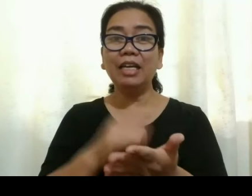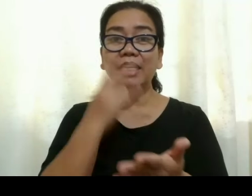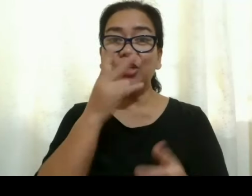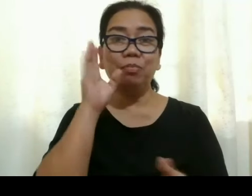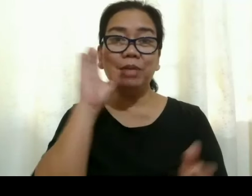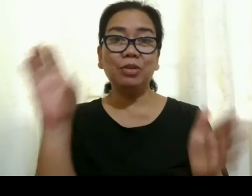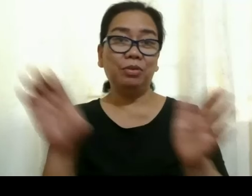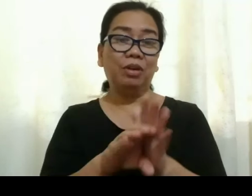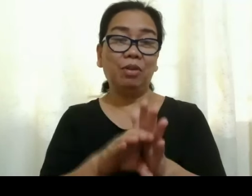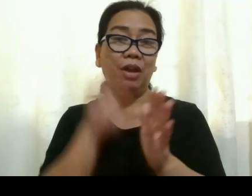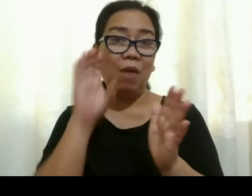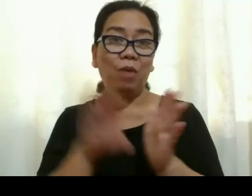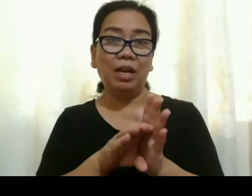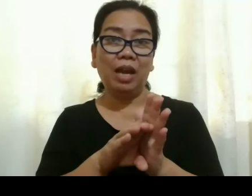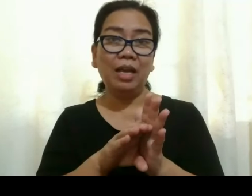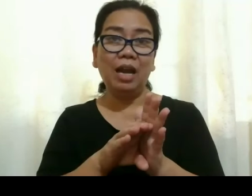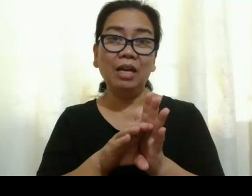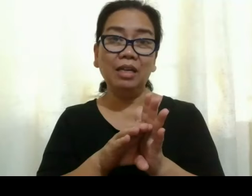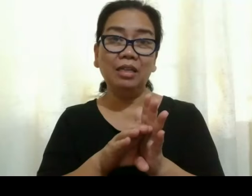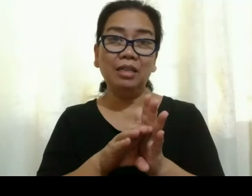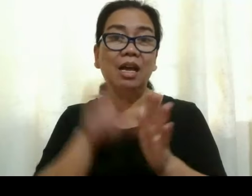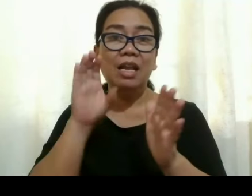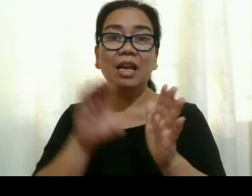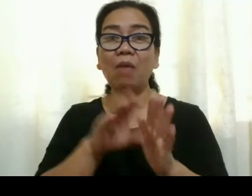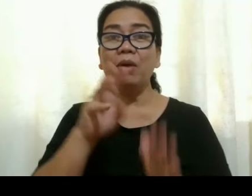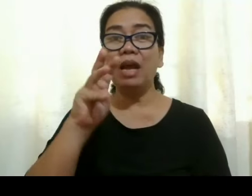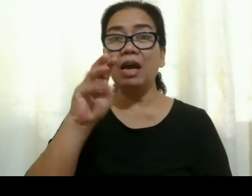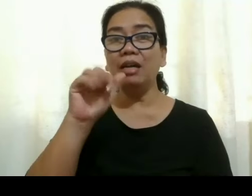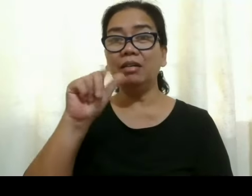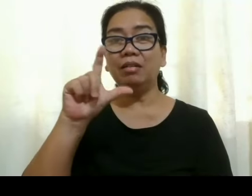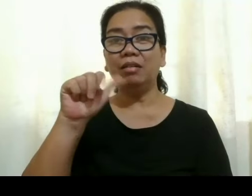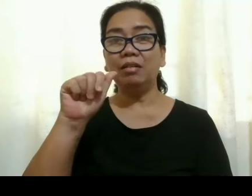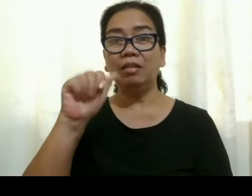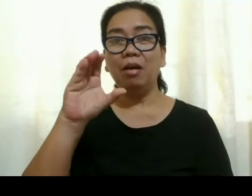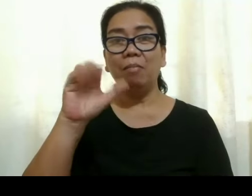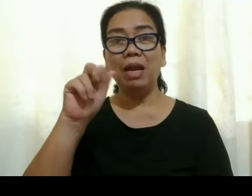Ang nakikita niyong picture o larawan ay ang larawan ng